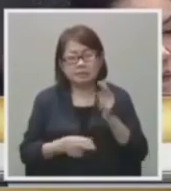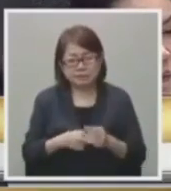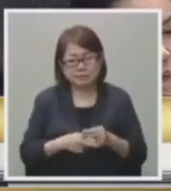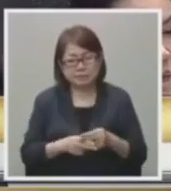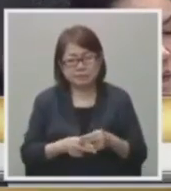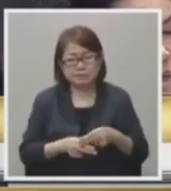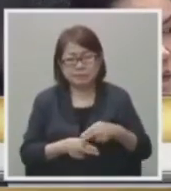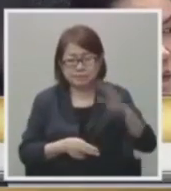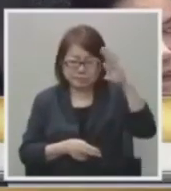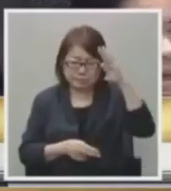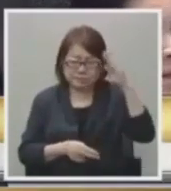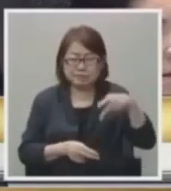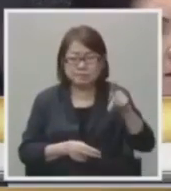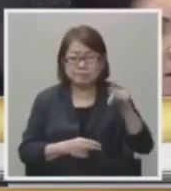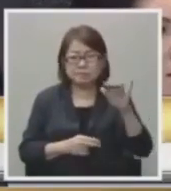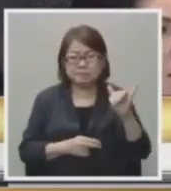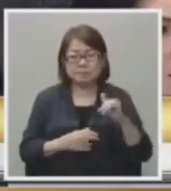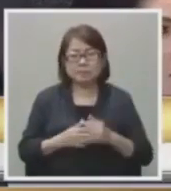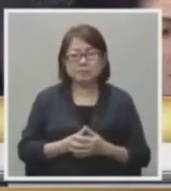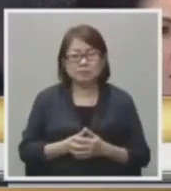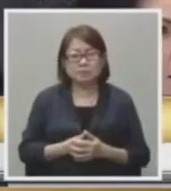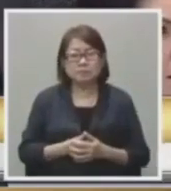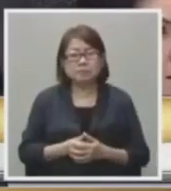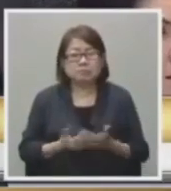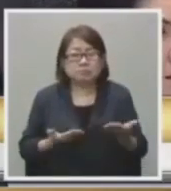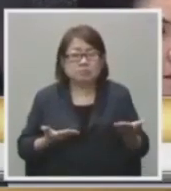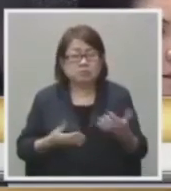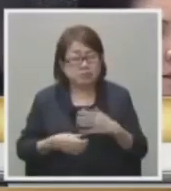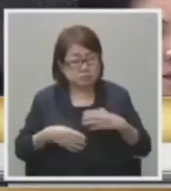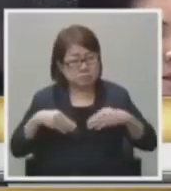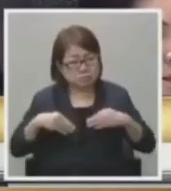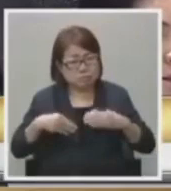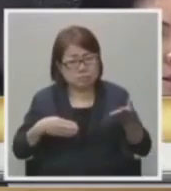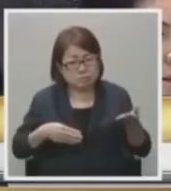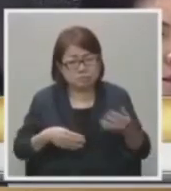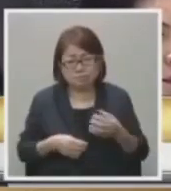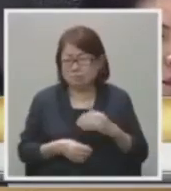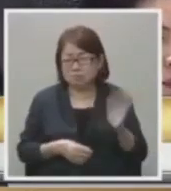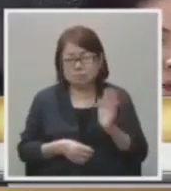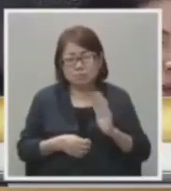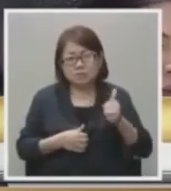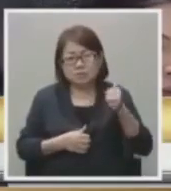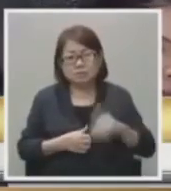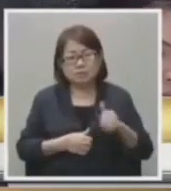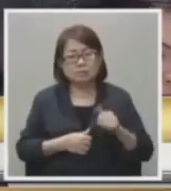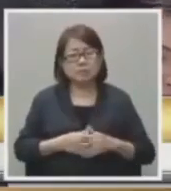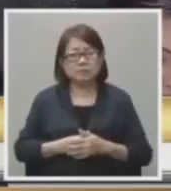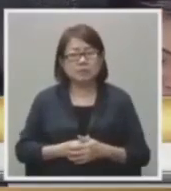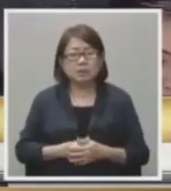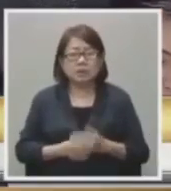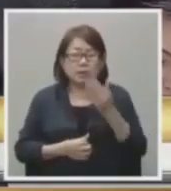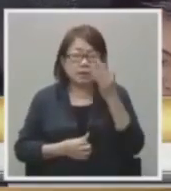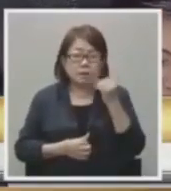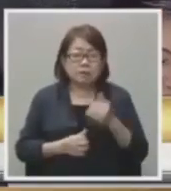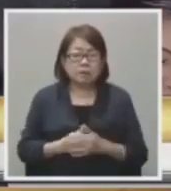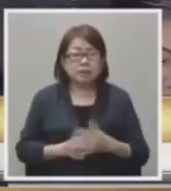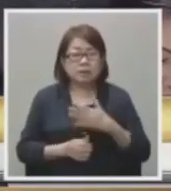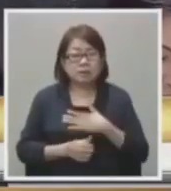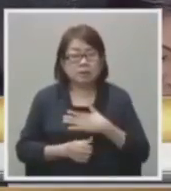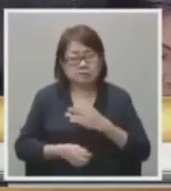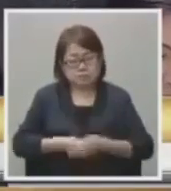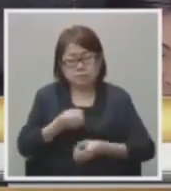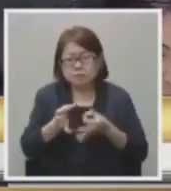ทธ์แล้วจะให้ผมไว้วางใจท่านได้ยังไงมันเป็นไปไม่ได้เพราะฉะนั้นผมมาพูดวัน